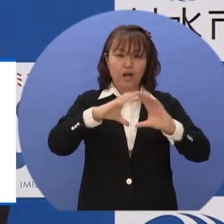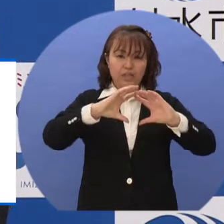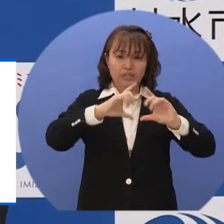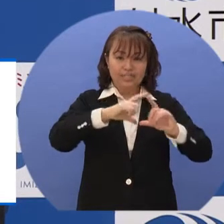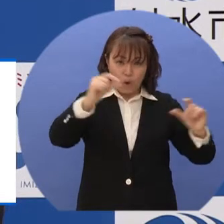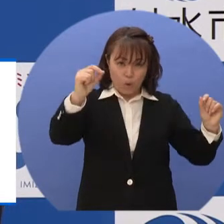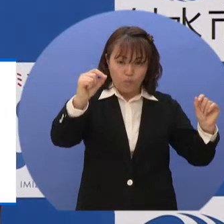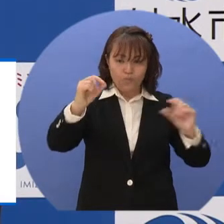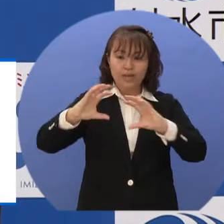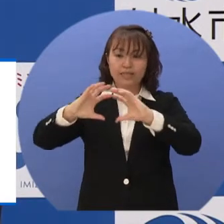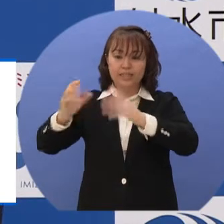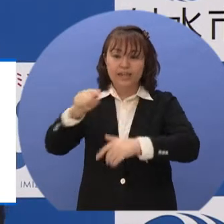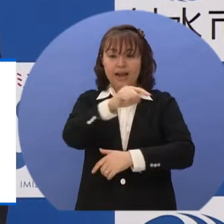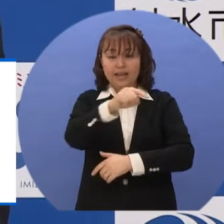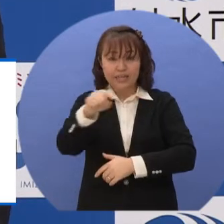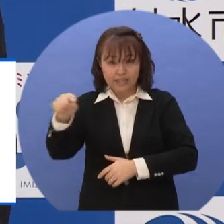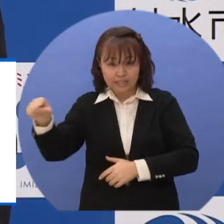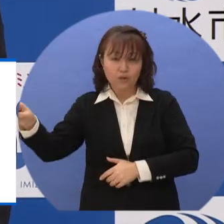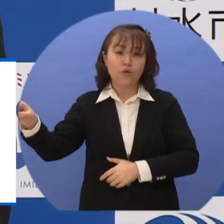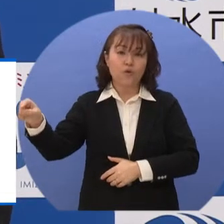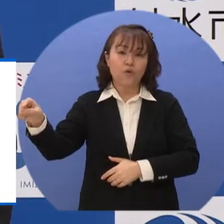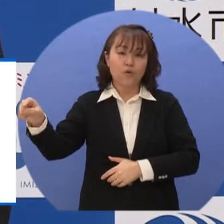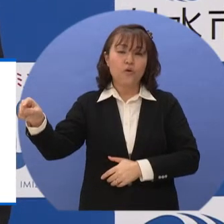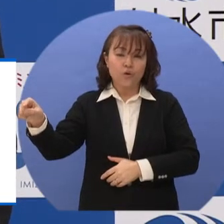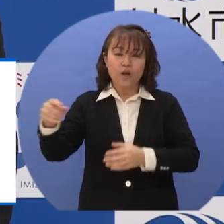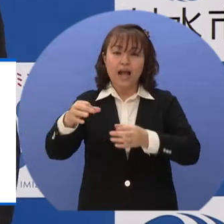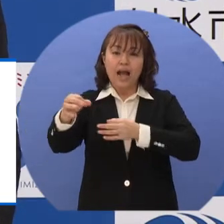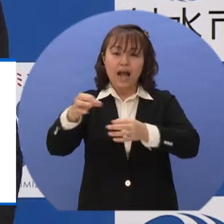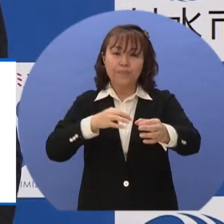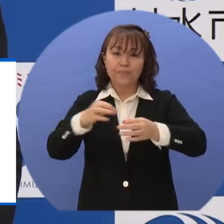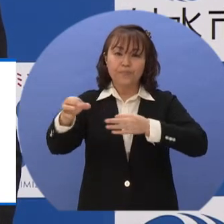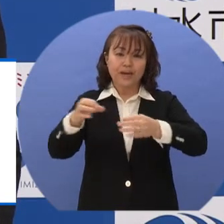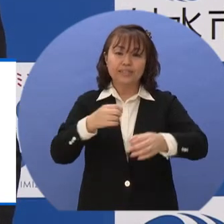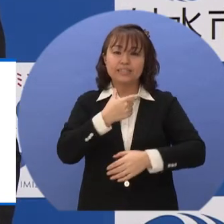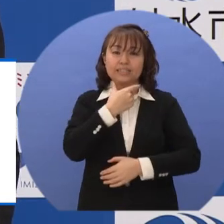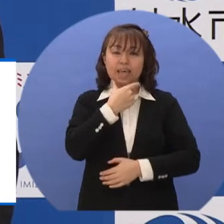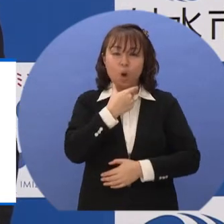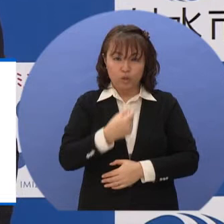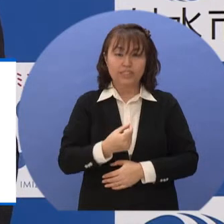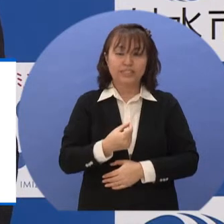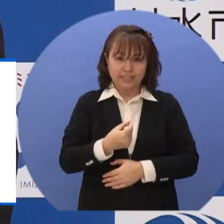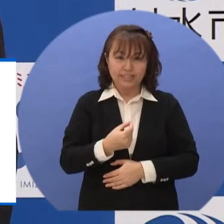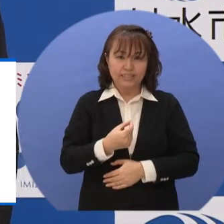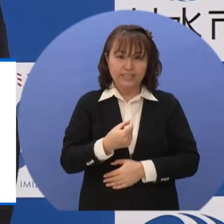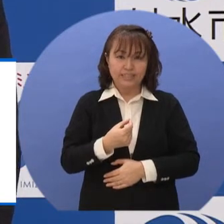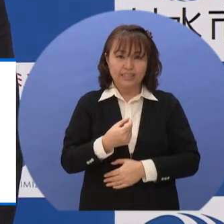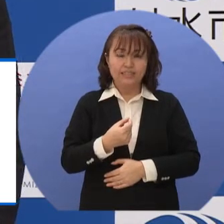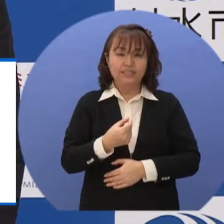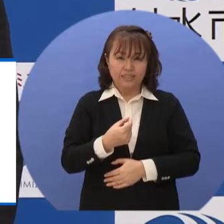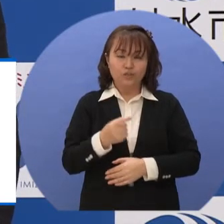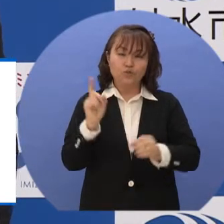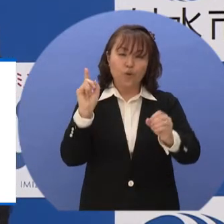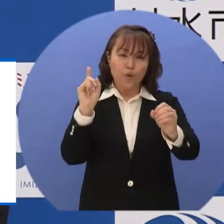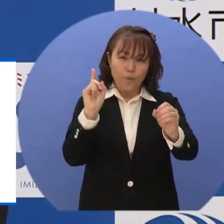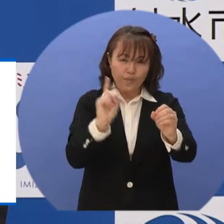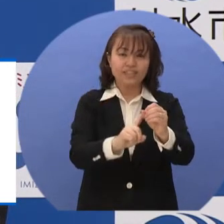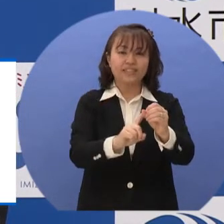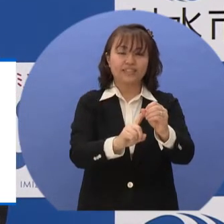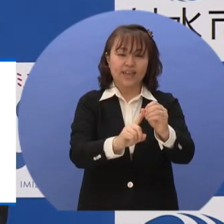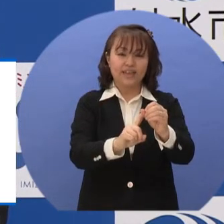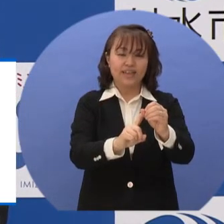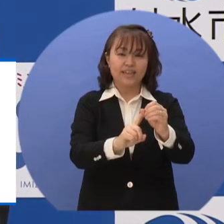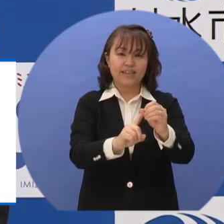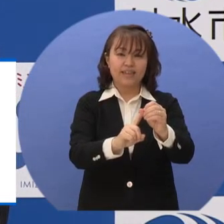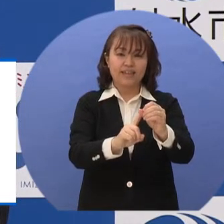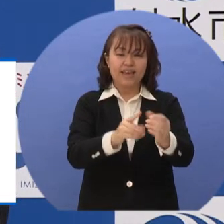店舗コスト倉庫点などでも販売をしてえいただきたいまこういったことを目指してですね